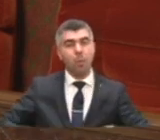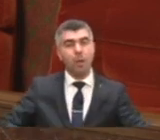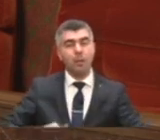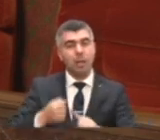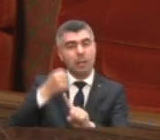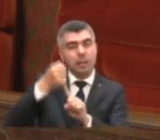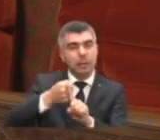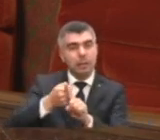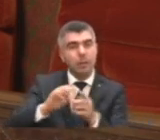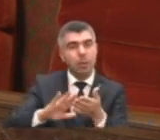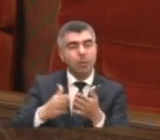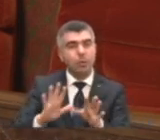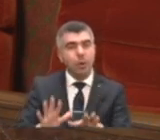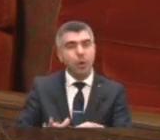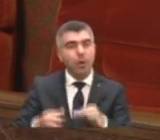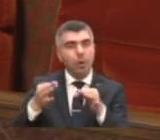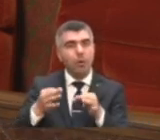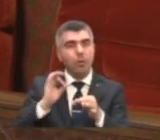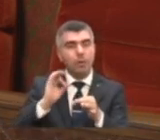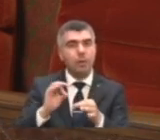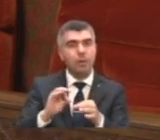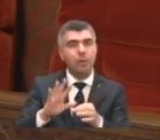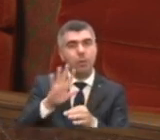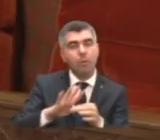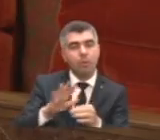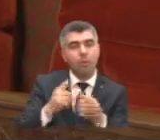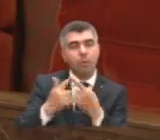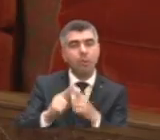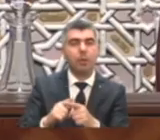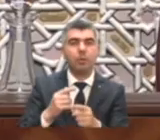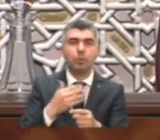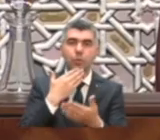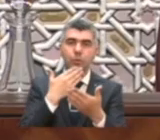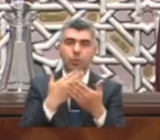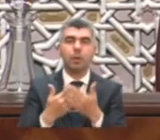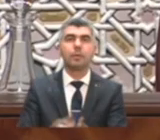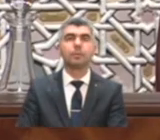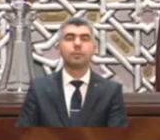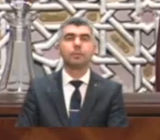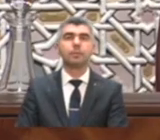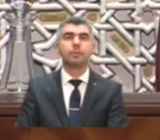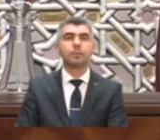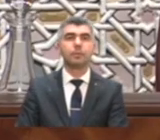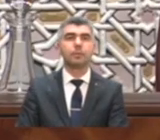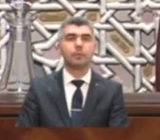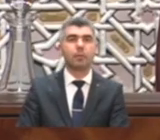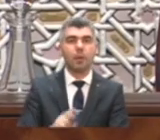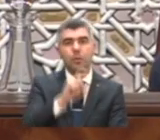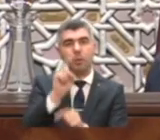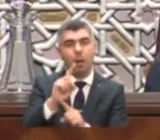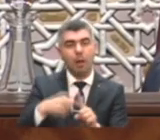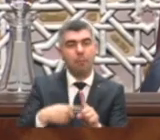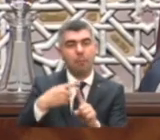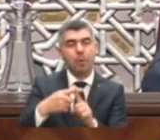الحلول المقترحة من طرف المهنيين فيما يخص الأنماط الأخرى، وشكرا. شكرا سيد الوزير. تعقيب سيد نائب